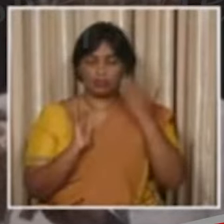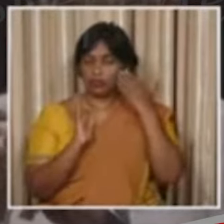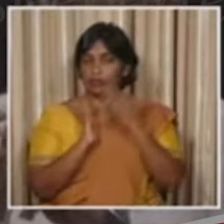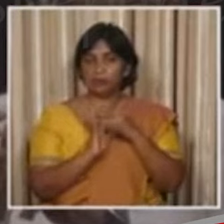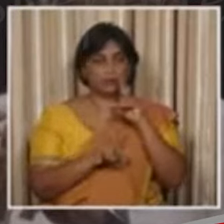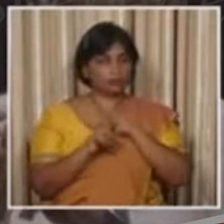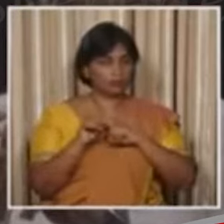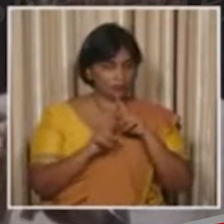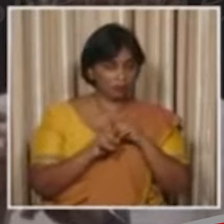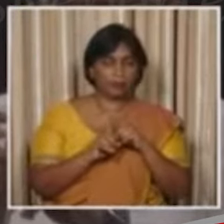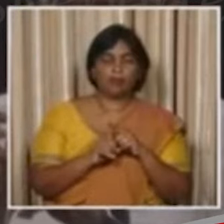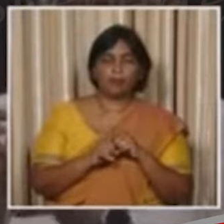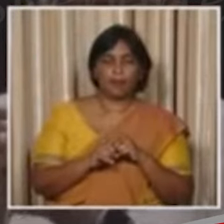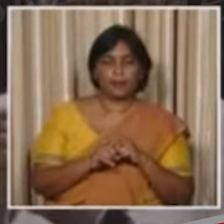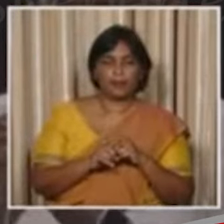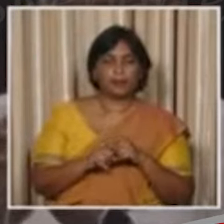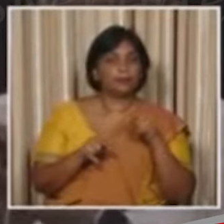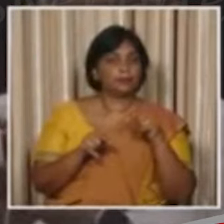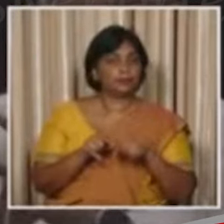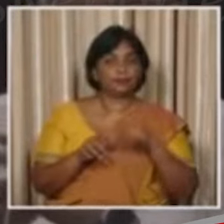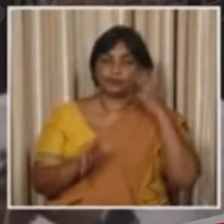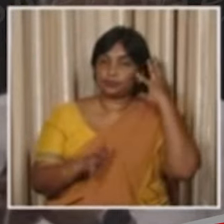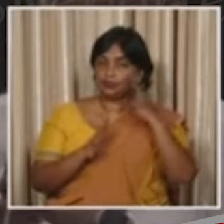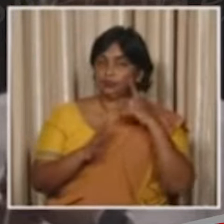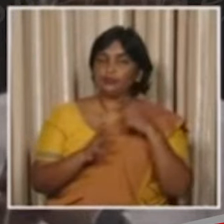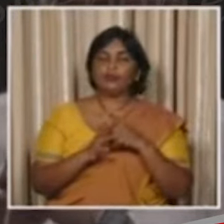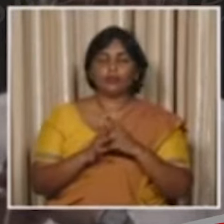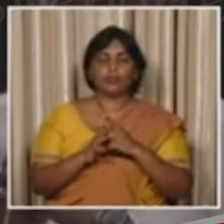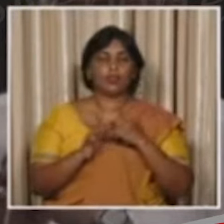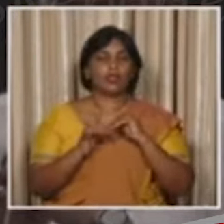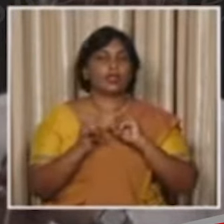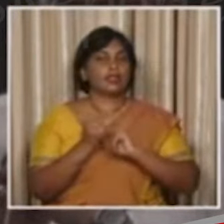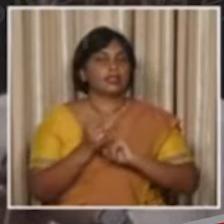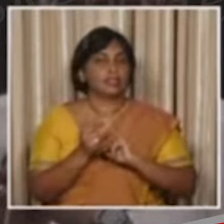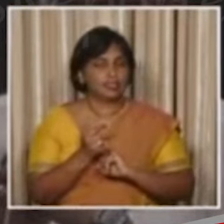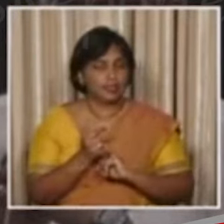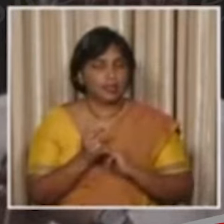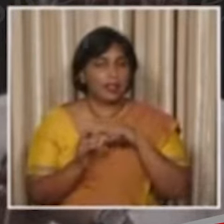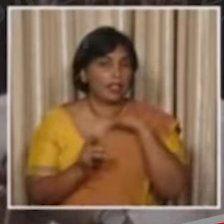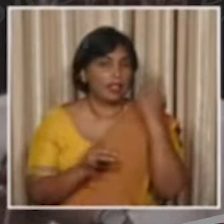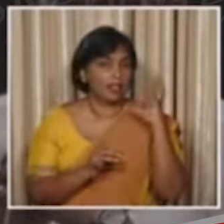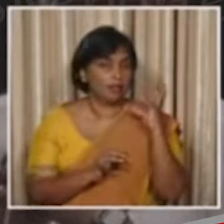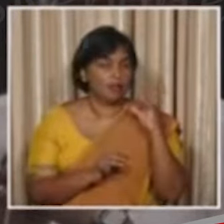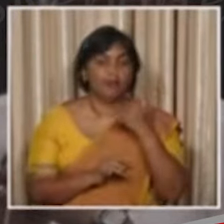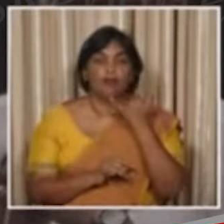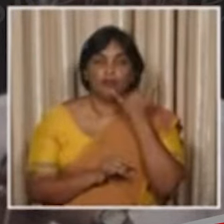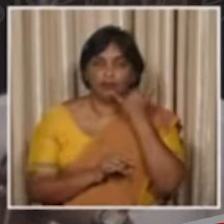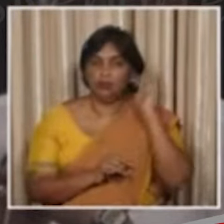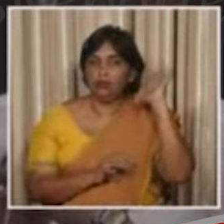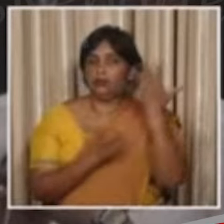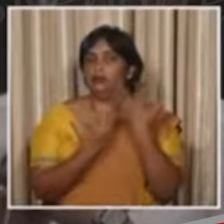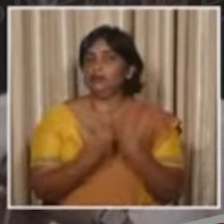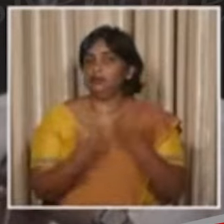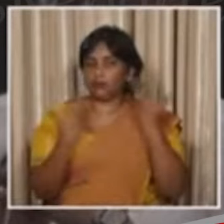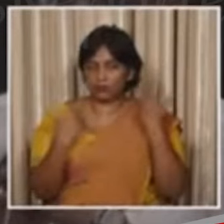කරනකොට දැන් ලෝකේ Samsung සහ Apple ෆෝන් ලෝකේ අරගෙන